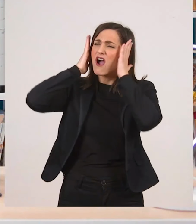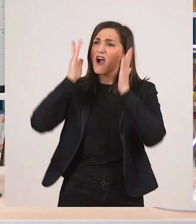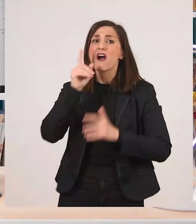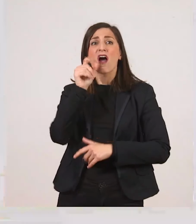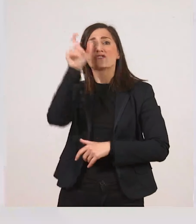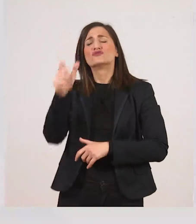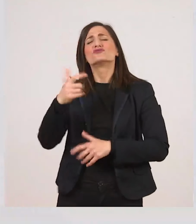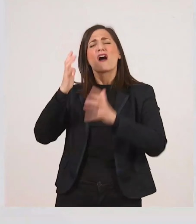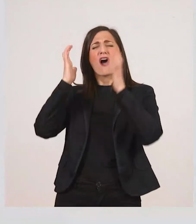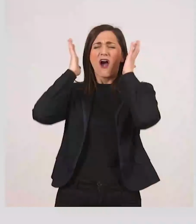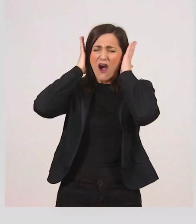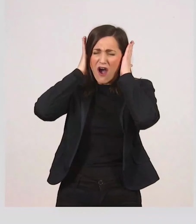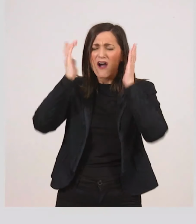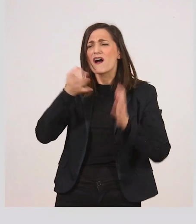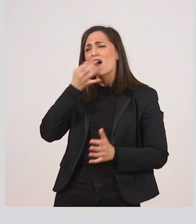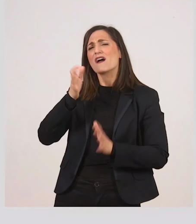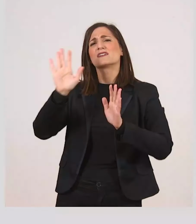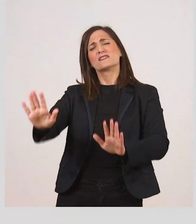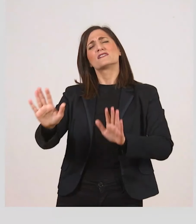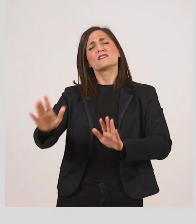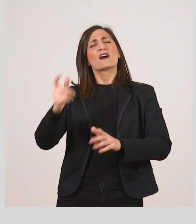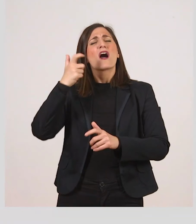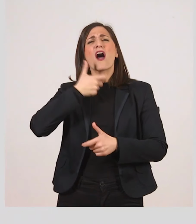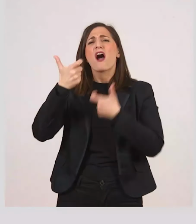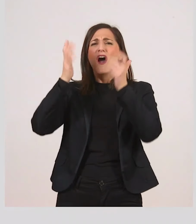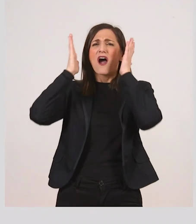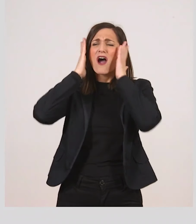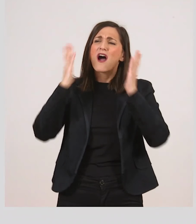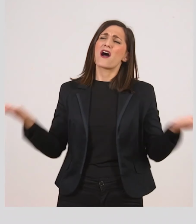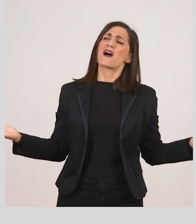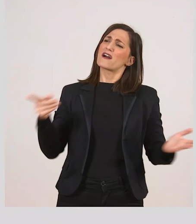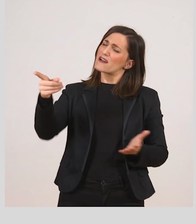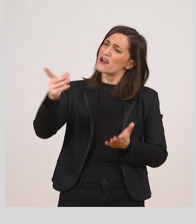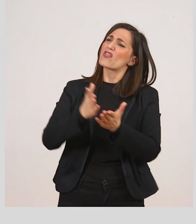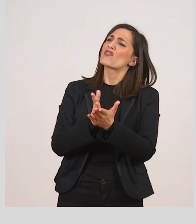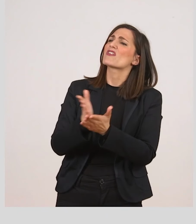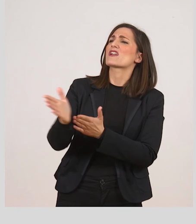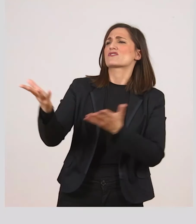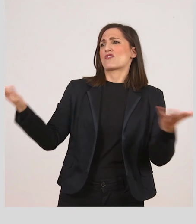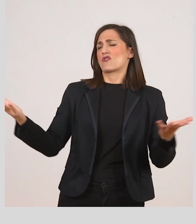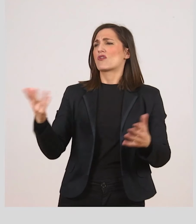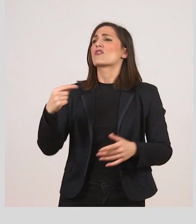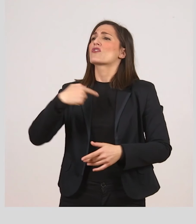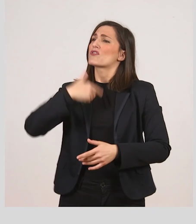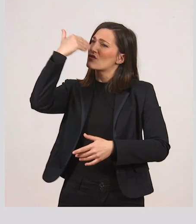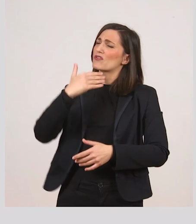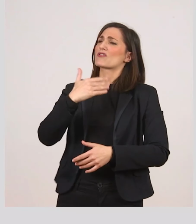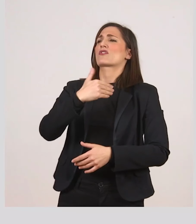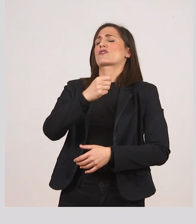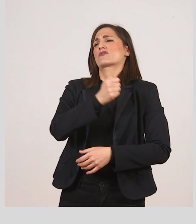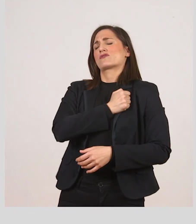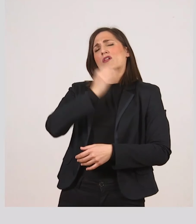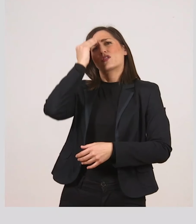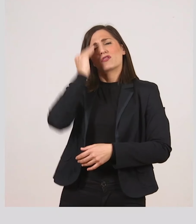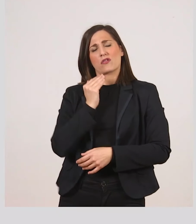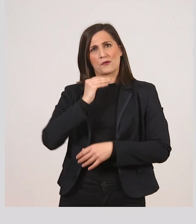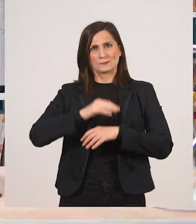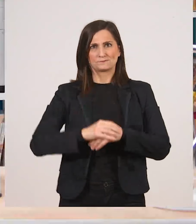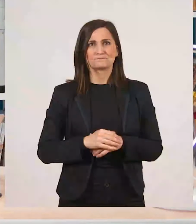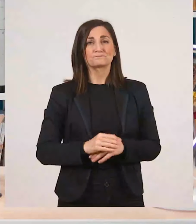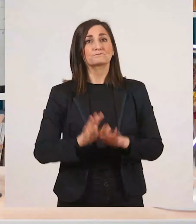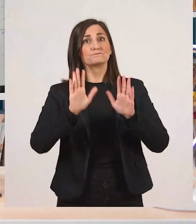εκείνος έκλεισε τα αυτιά του και του είπε, «Με ξεκούφανες, αμάν, εσύ έχεις τόσο δίκιο, με έπεισες». Λοιπόν, όταν